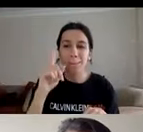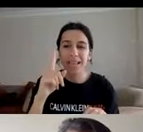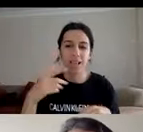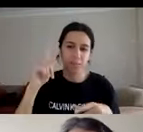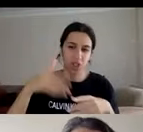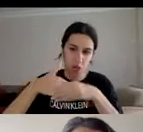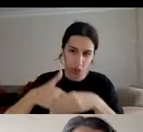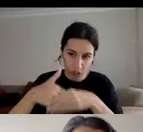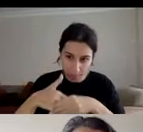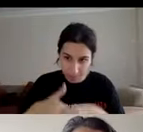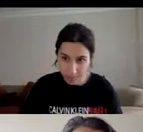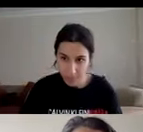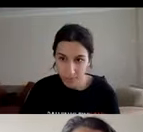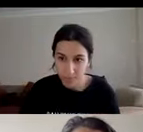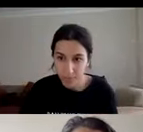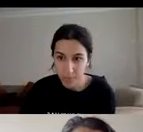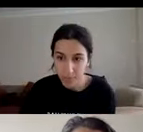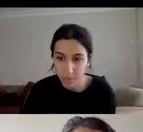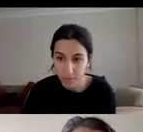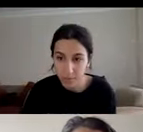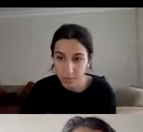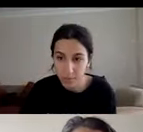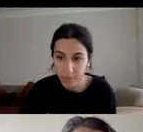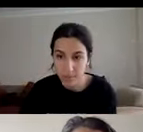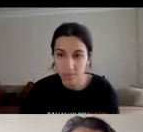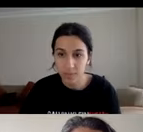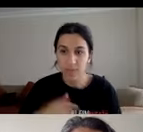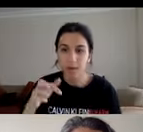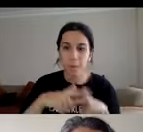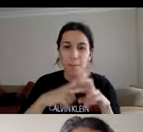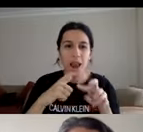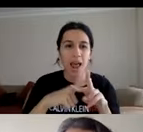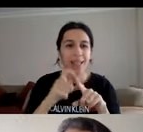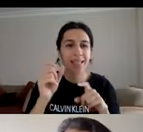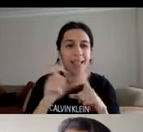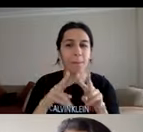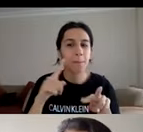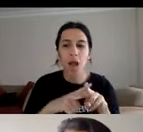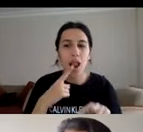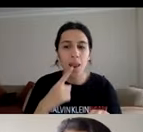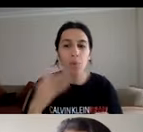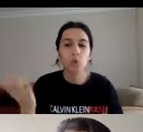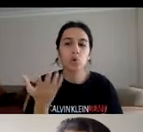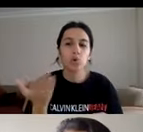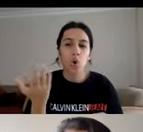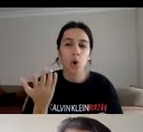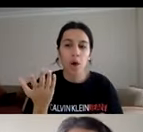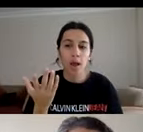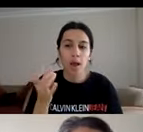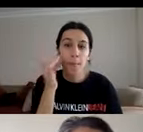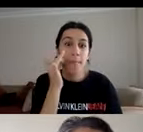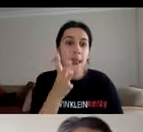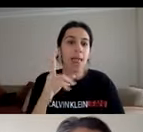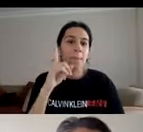orada. Evrensel kullanılabilirlik paradigması çok somut olarak aslında çarpıcı bir tespitle kendini